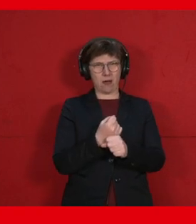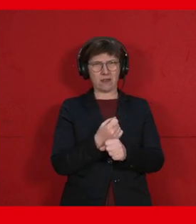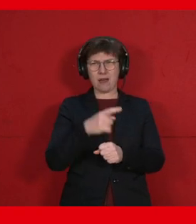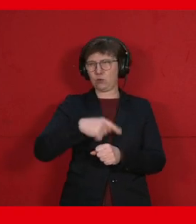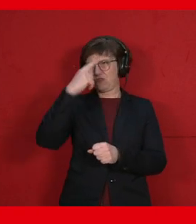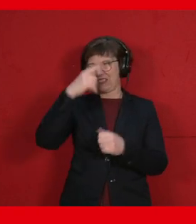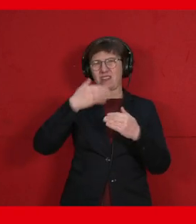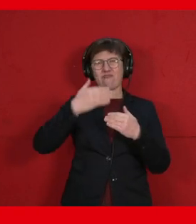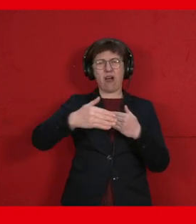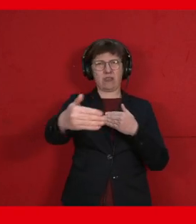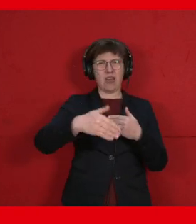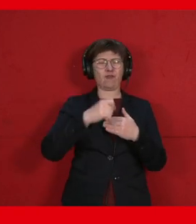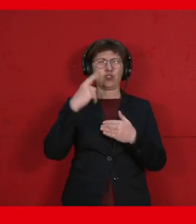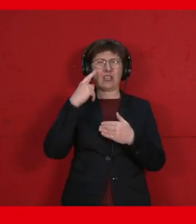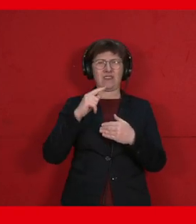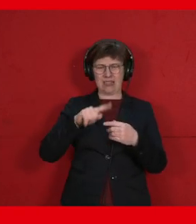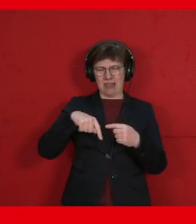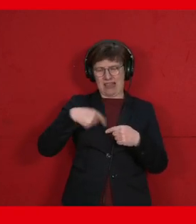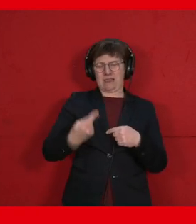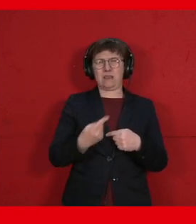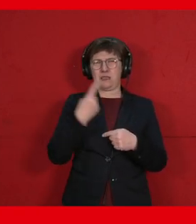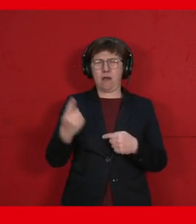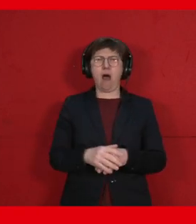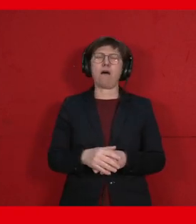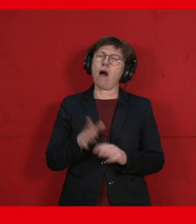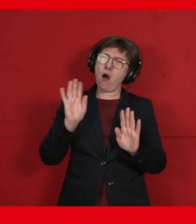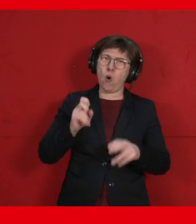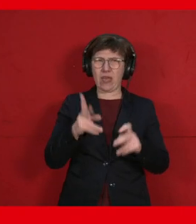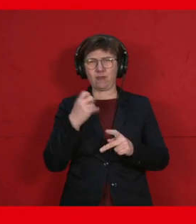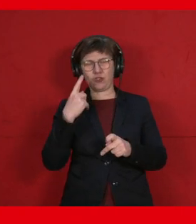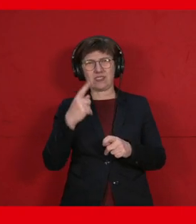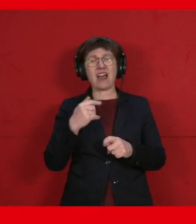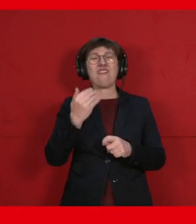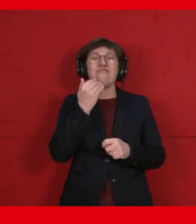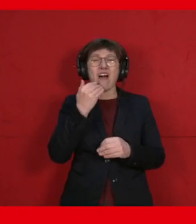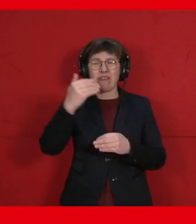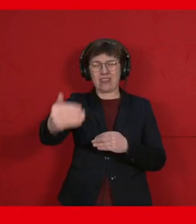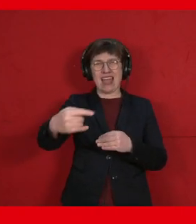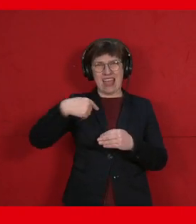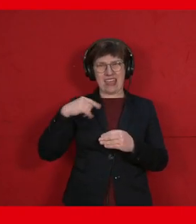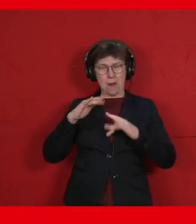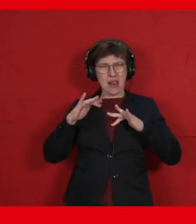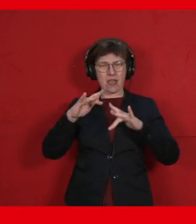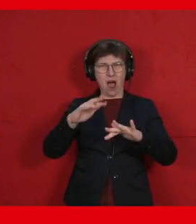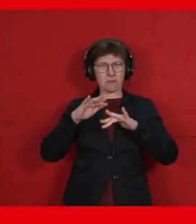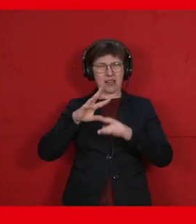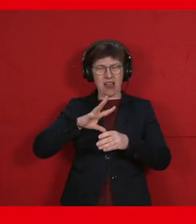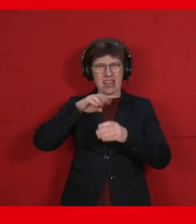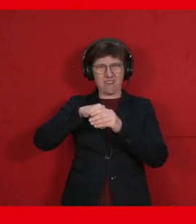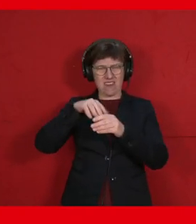dann wollen die gar nicht wissen, wie es ist nächstes Jahr. Gern auch. Aber sie wollen wissen, wenn ich Milliarden